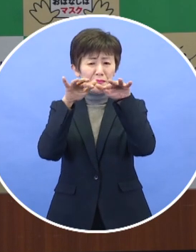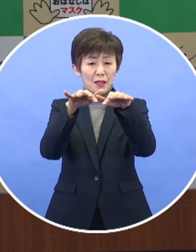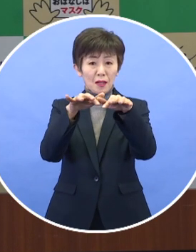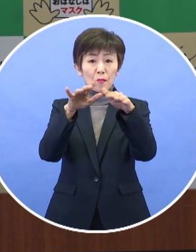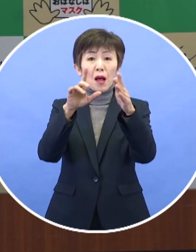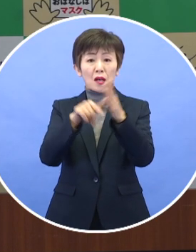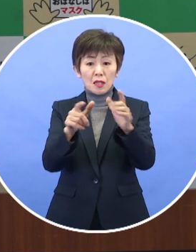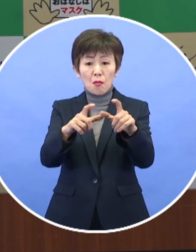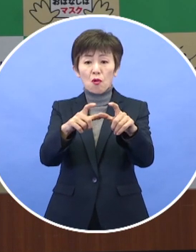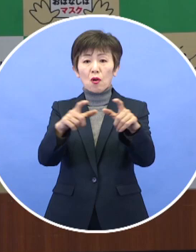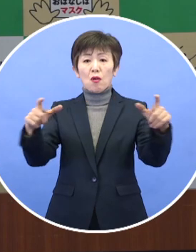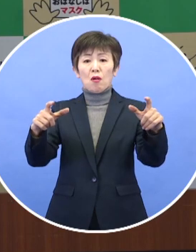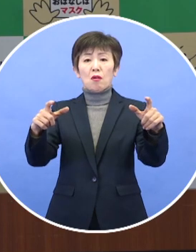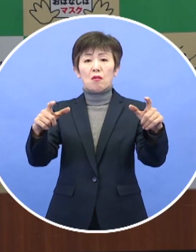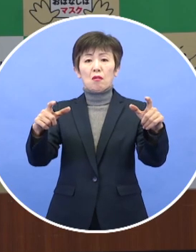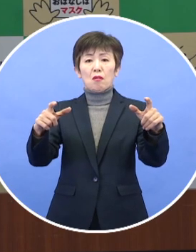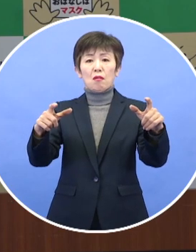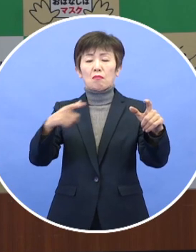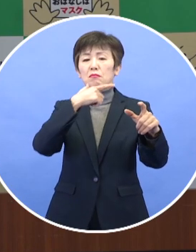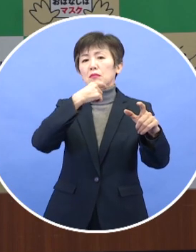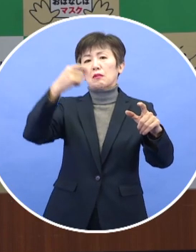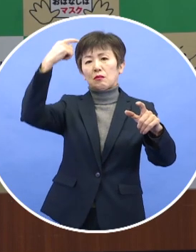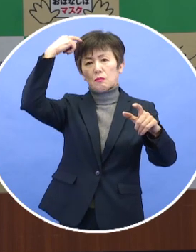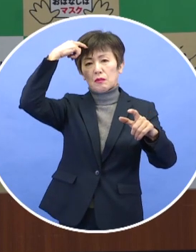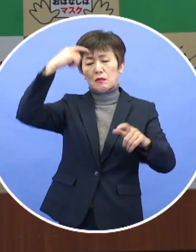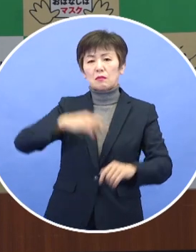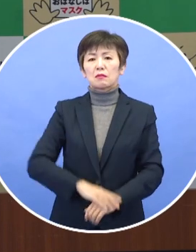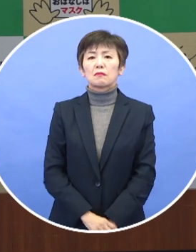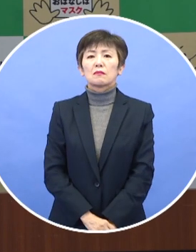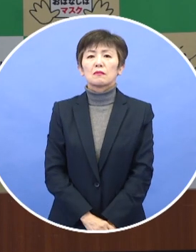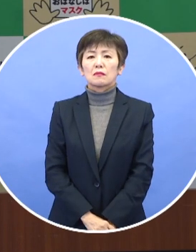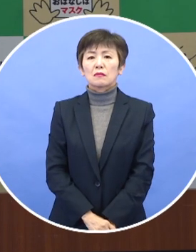大していくことも考えていきたいというふうに思っております。